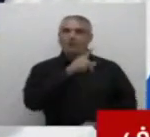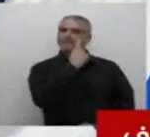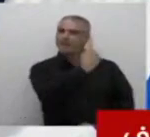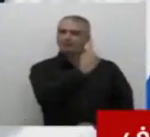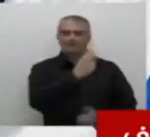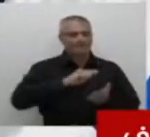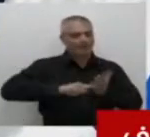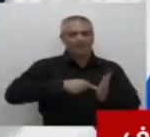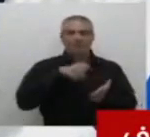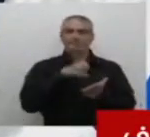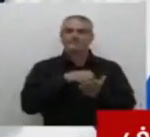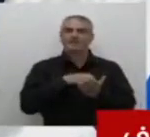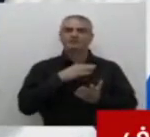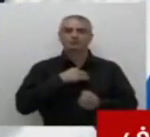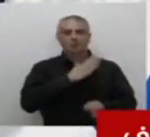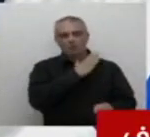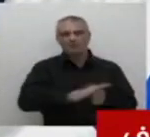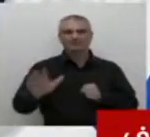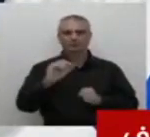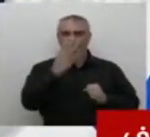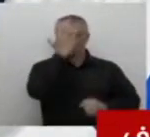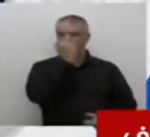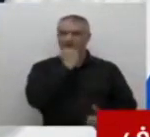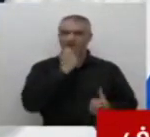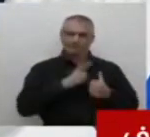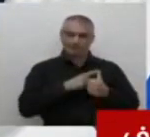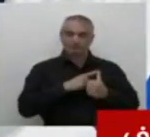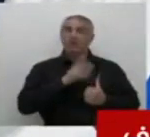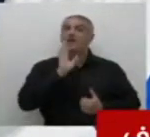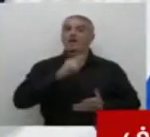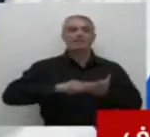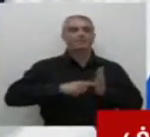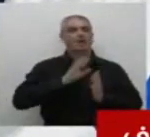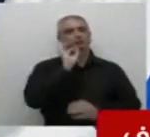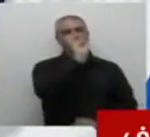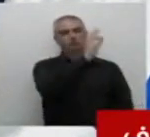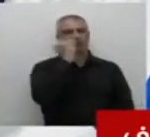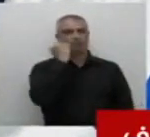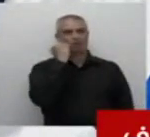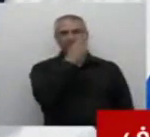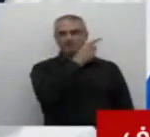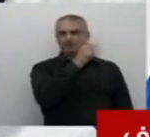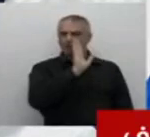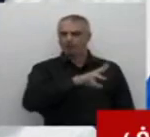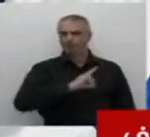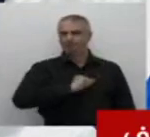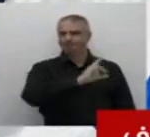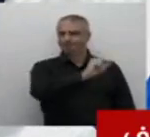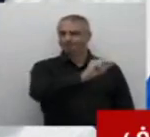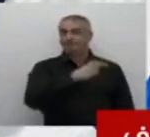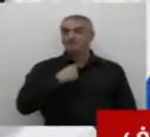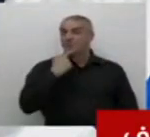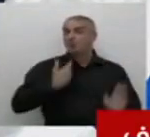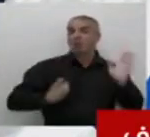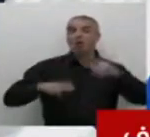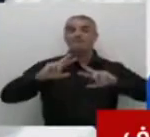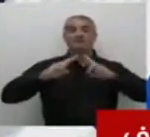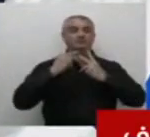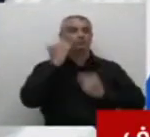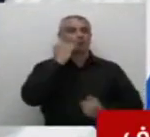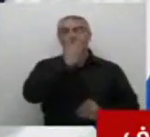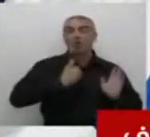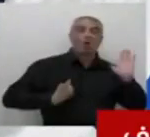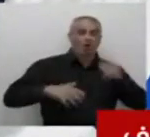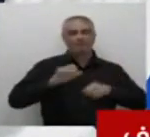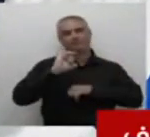للامريكيين عليكم ايضا ان تصفوا الى جانبنا لتحقيق هذا الهدف وهو القضاء على حماس علي ان